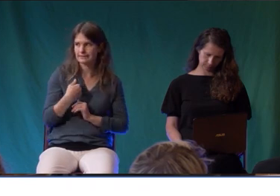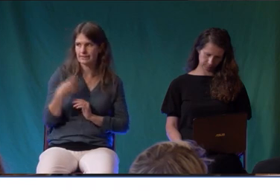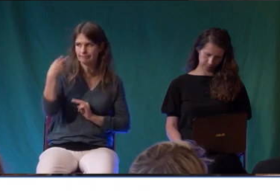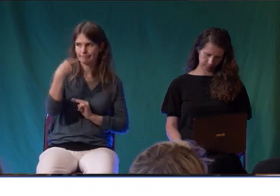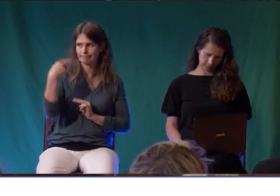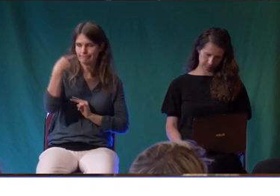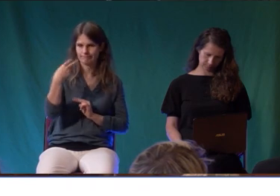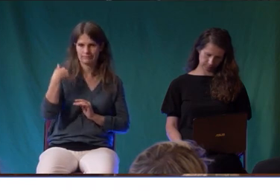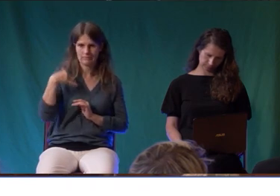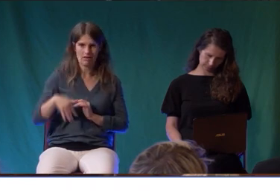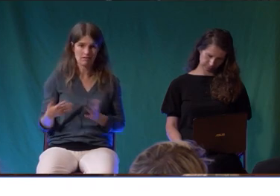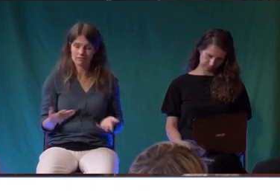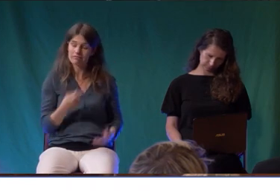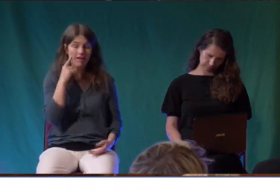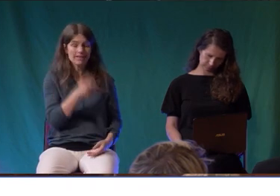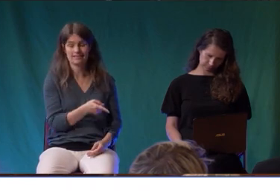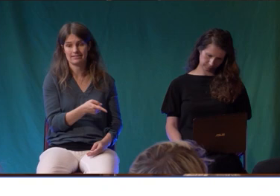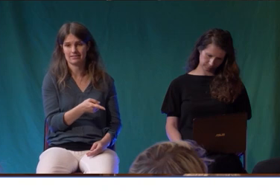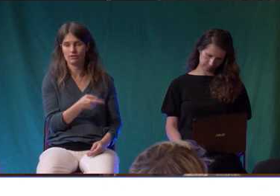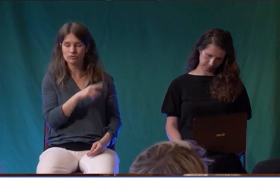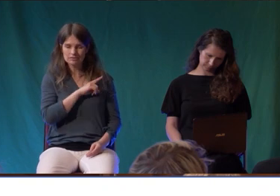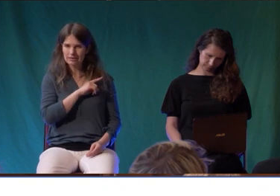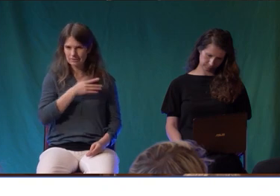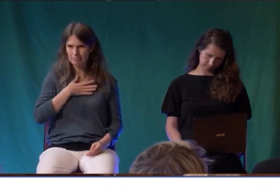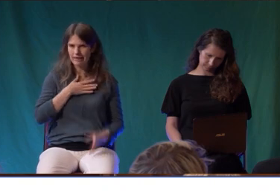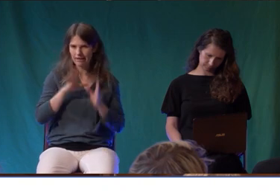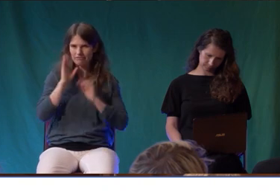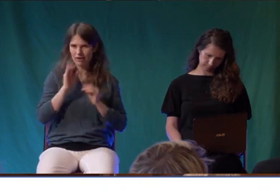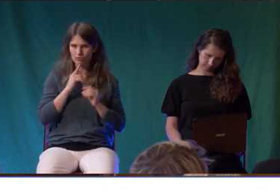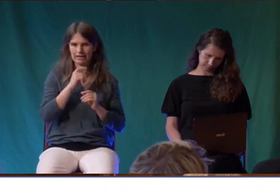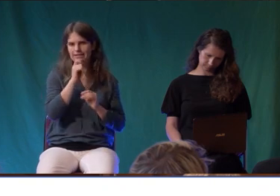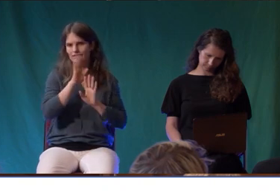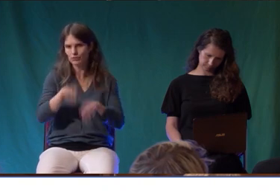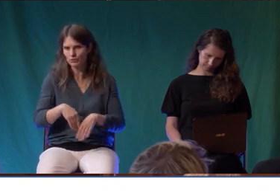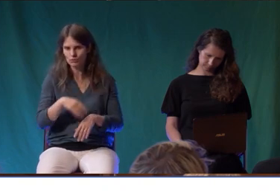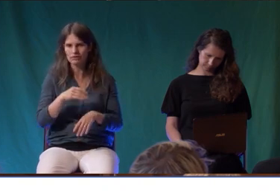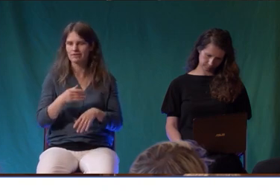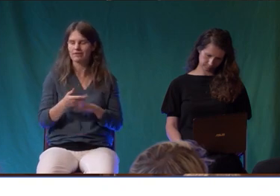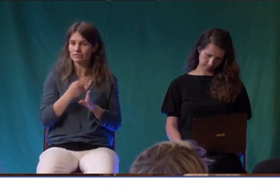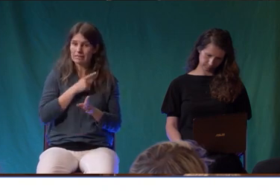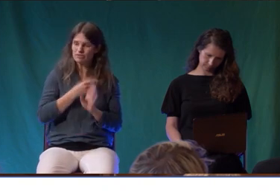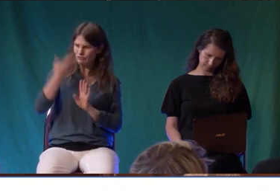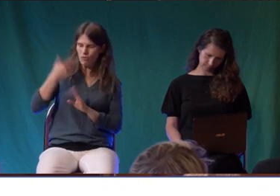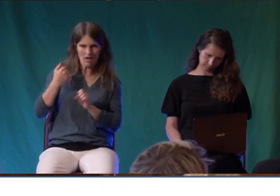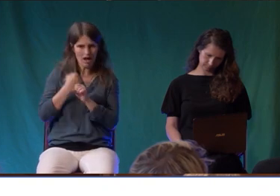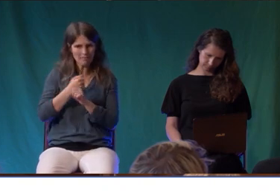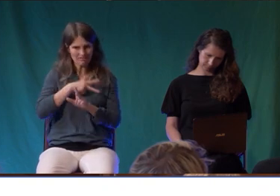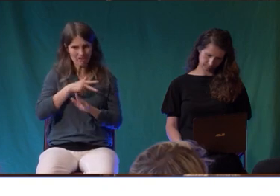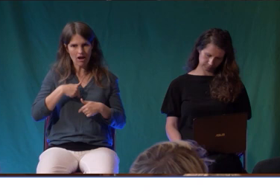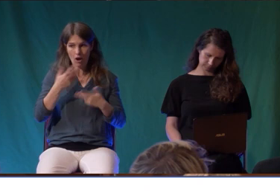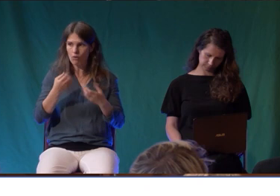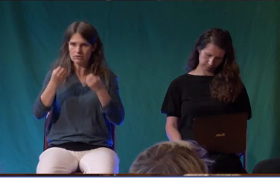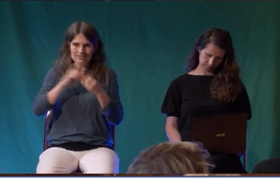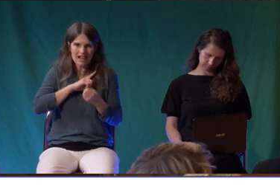und auch aus meiner eigenen Praxiserfahrung nicht nur in den Interviews habe ich das erfahren sondern auch aus meiner eigenen Praxiserfahrung